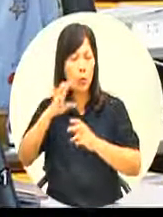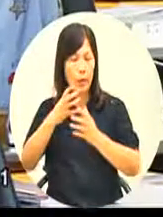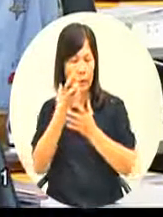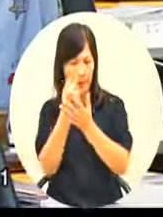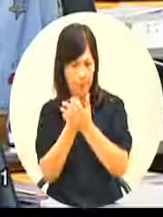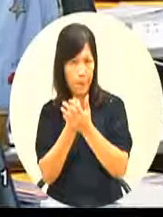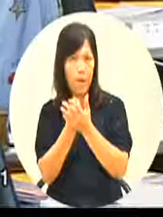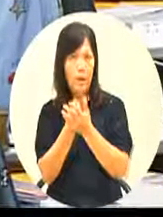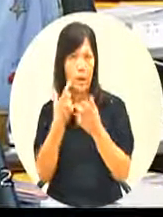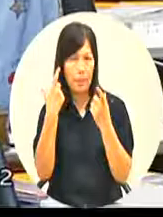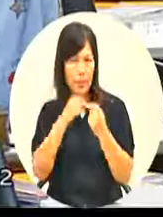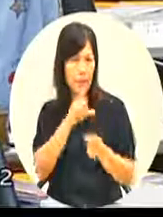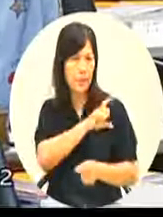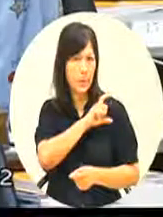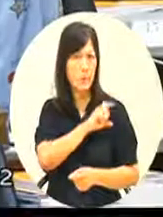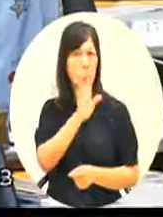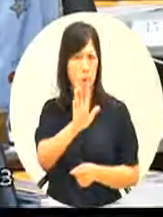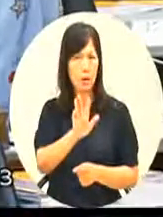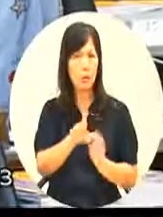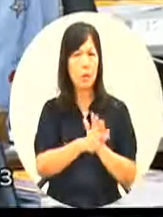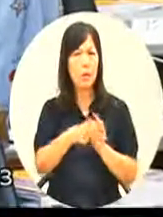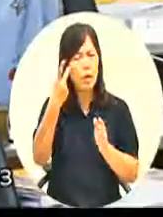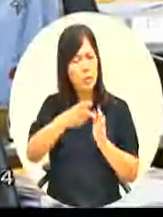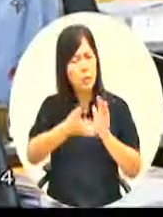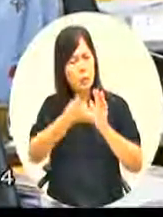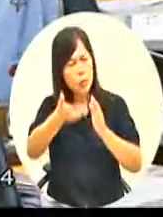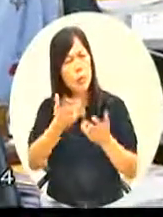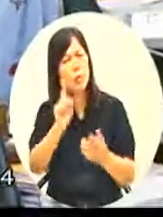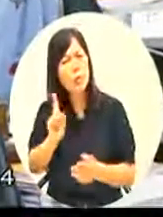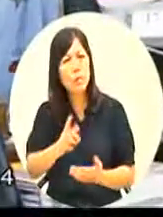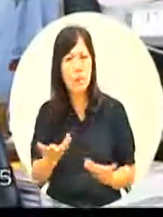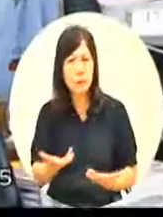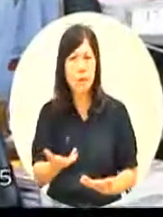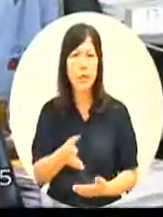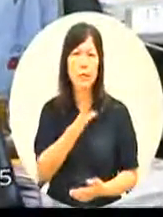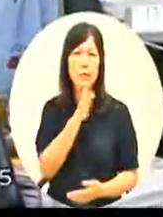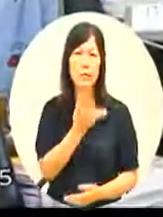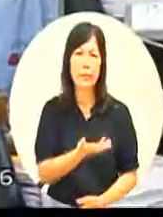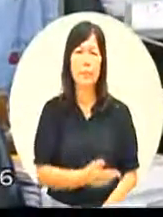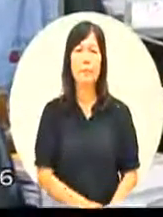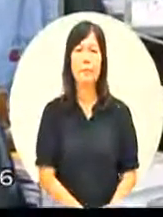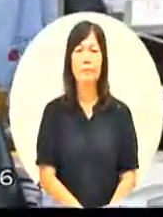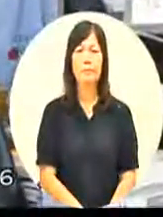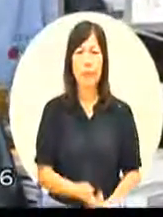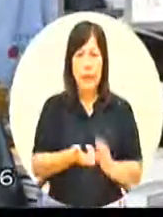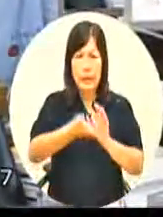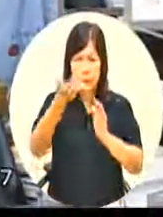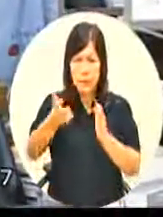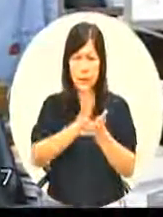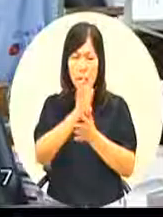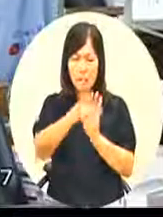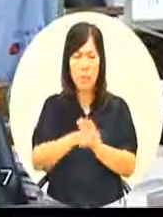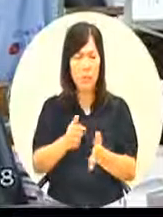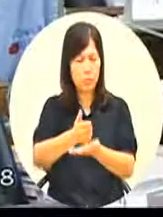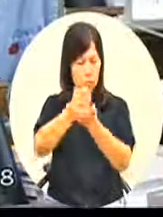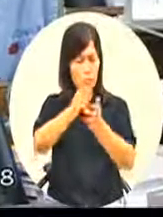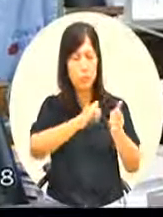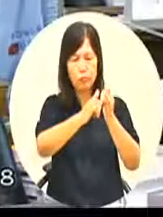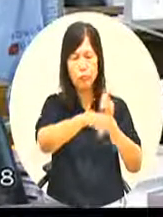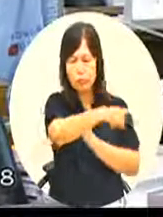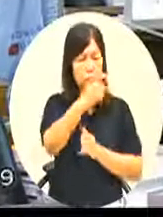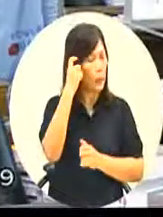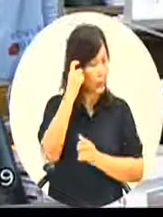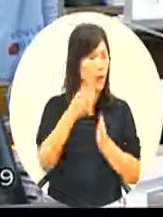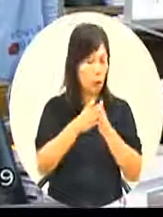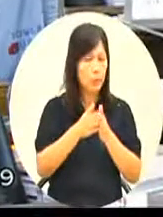这 原来的名字的话，那何必迁校呢？是不是？那迁校当然我们尊重民意，那这